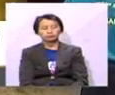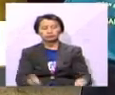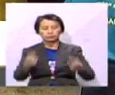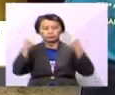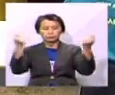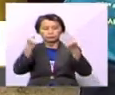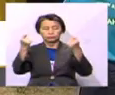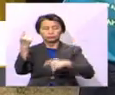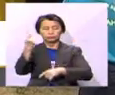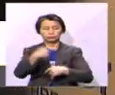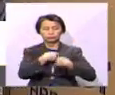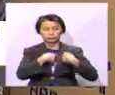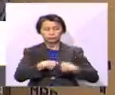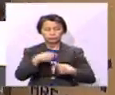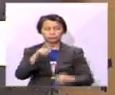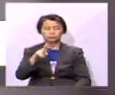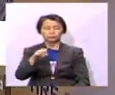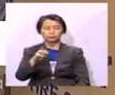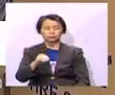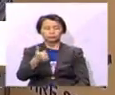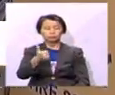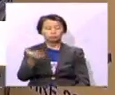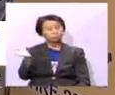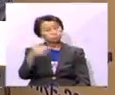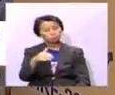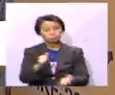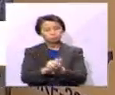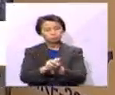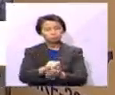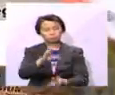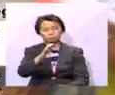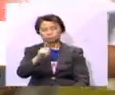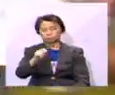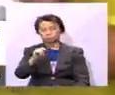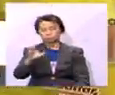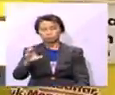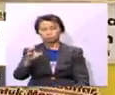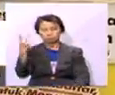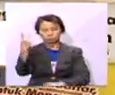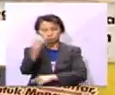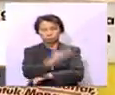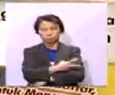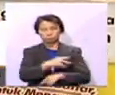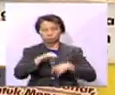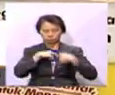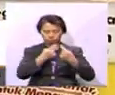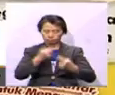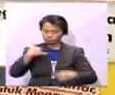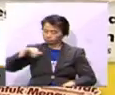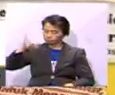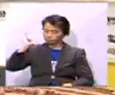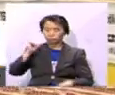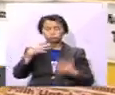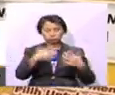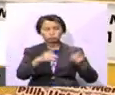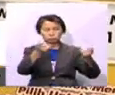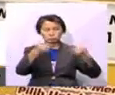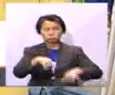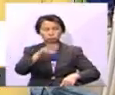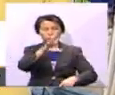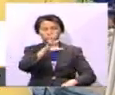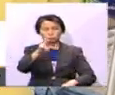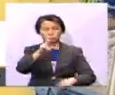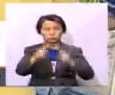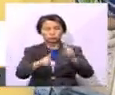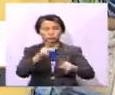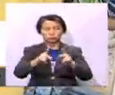Fiesta Sehati dan RTM Bagus Bah serta program Mobile CTC yang diadakan selama 2 hari sejak semalam dihadiri lebih 5,000